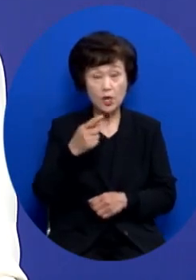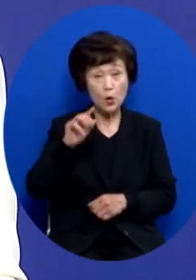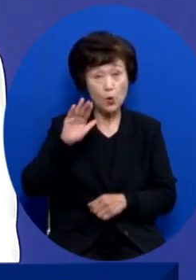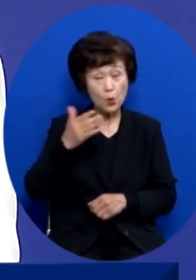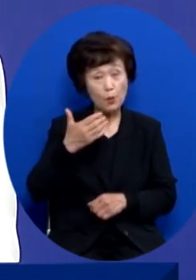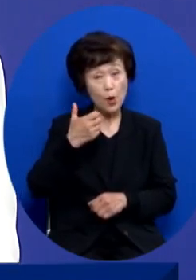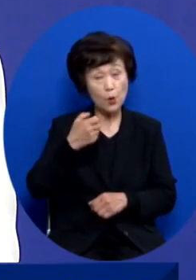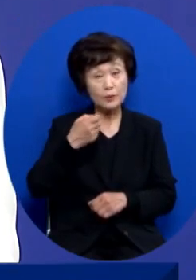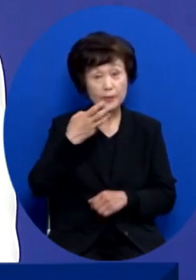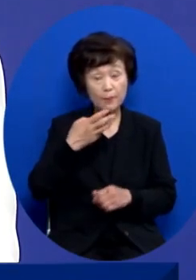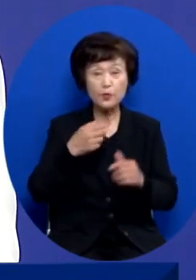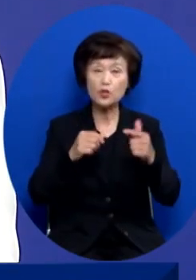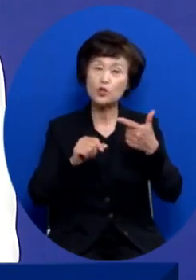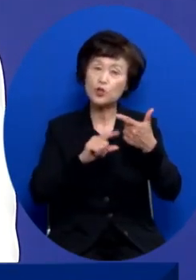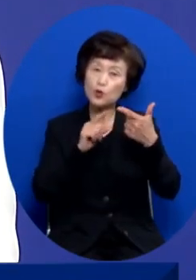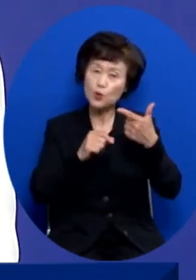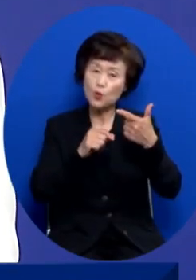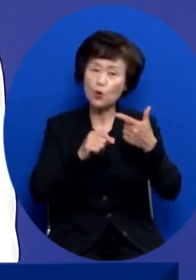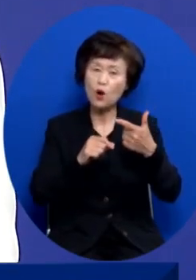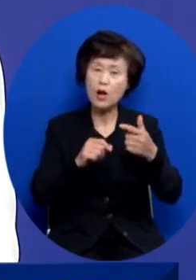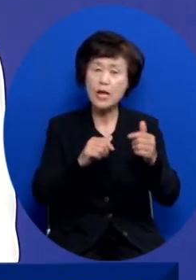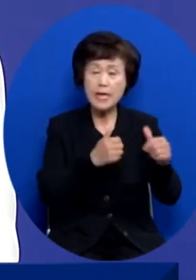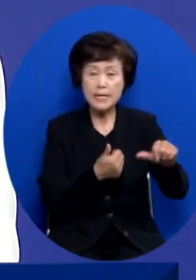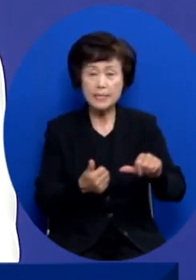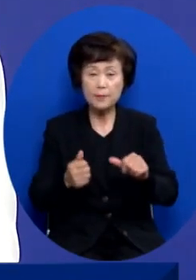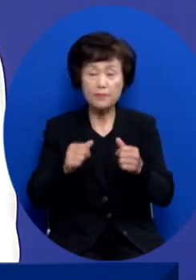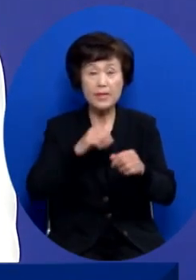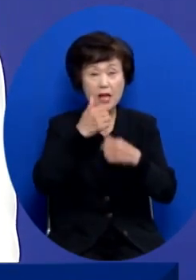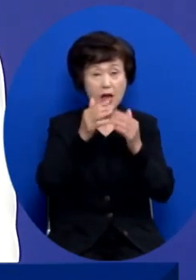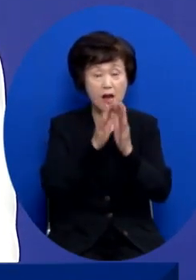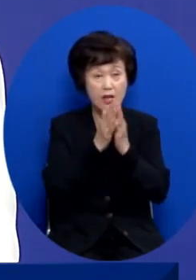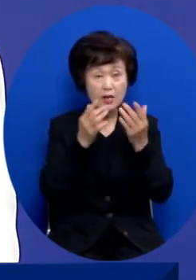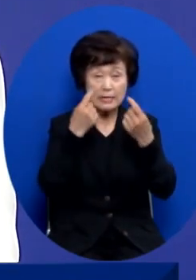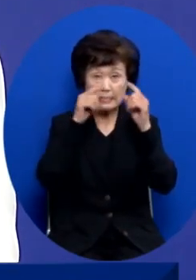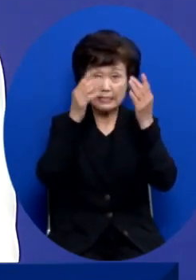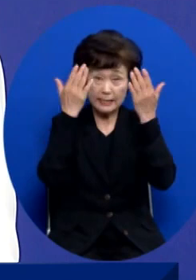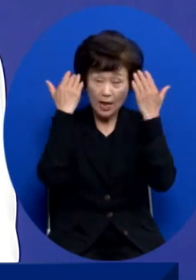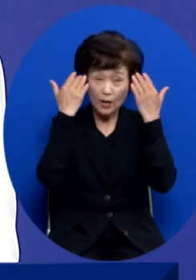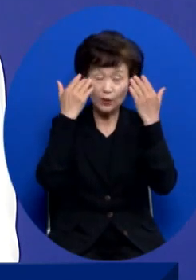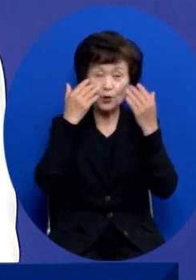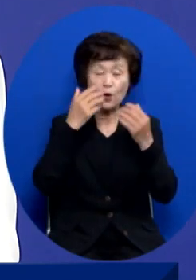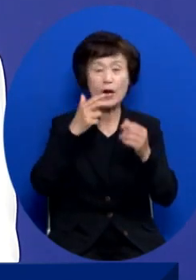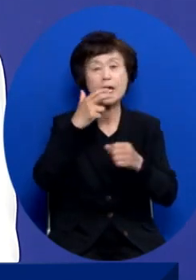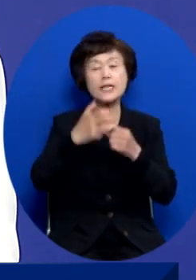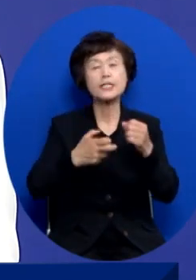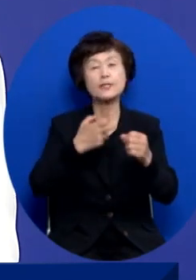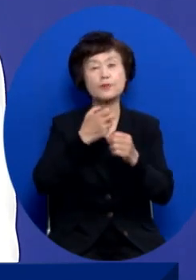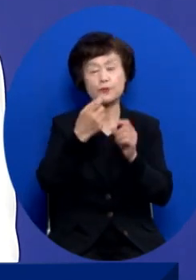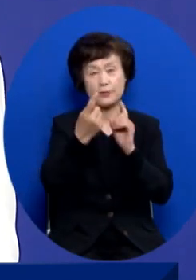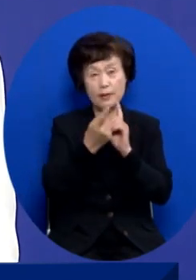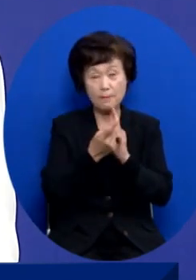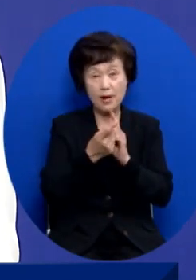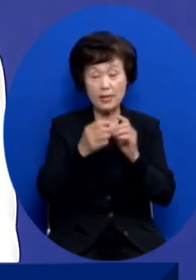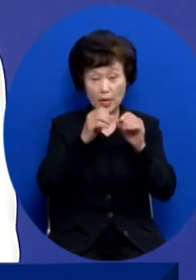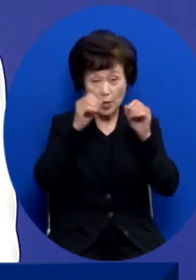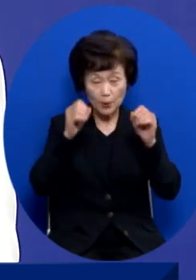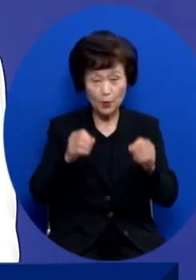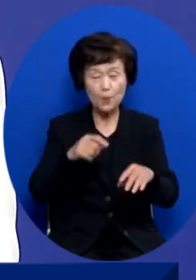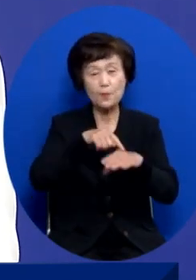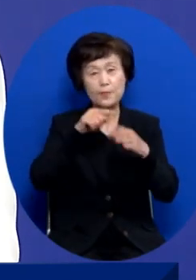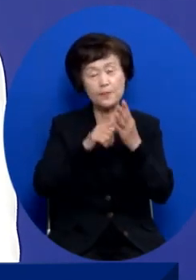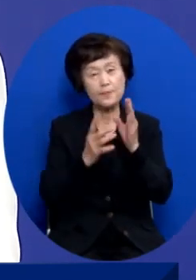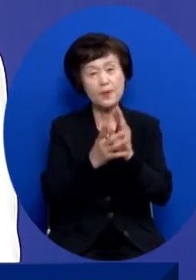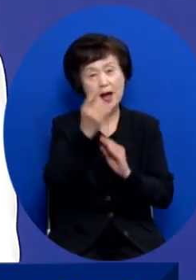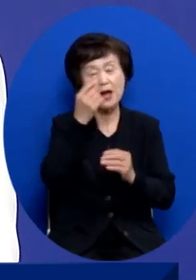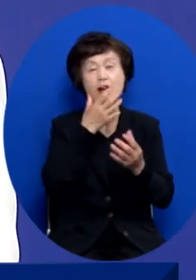1953년 6월 침례회 성경학원으로 시작한 한국침례신학대학교가 개교 70주년을 맞아 동문 한마음 축제를